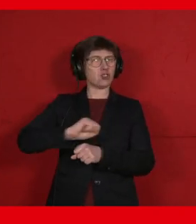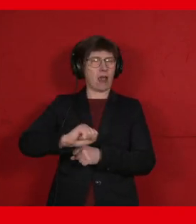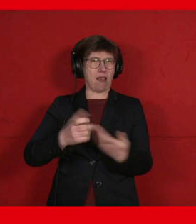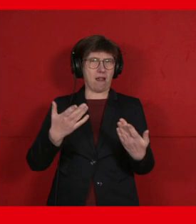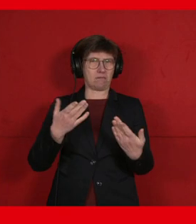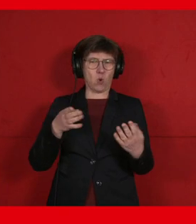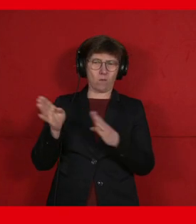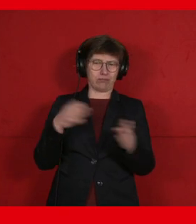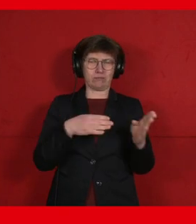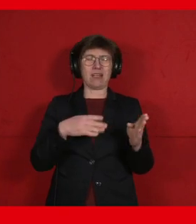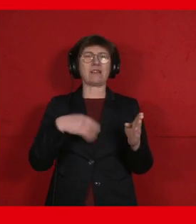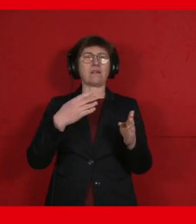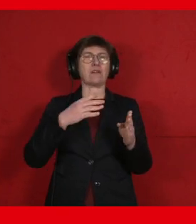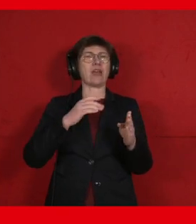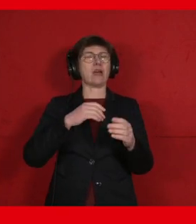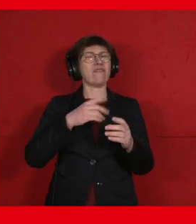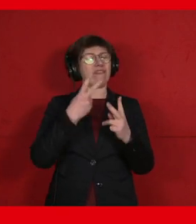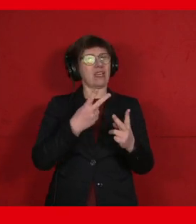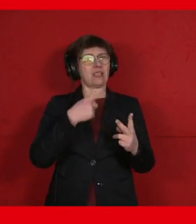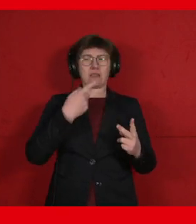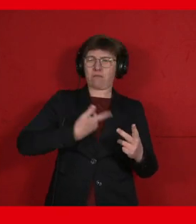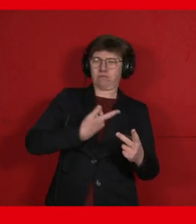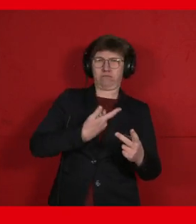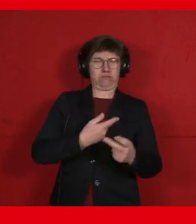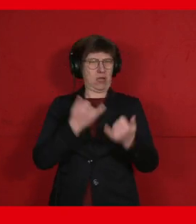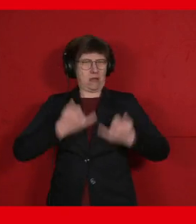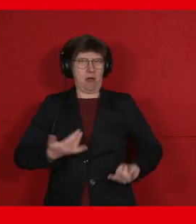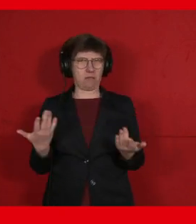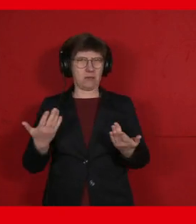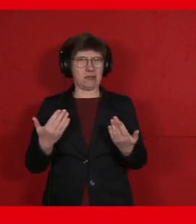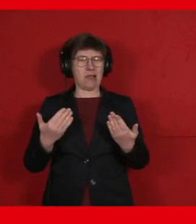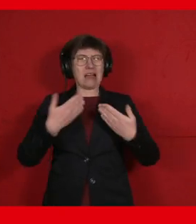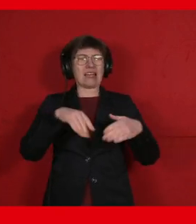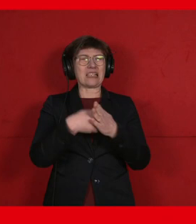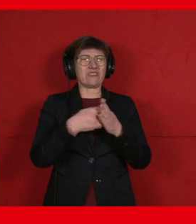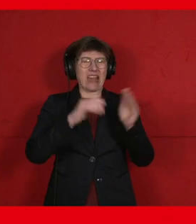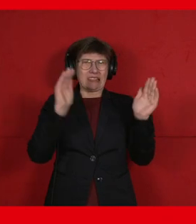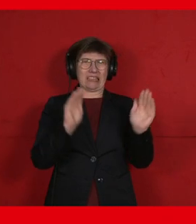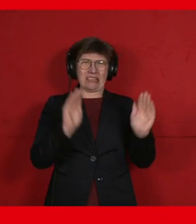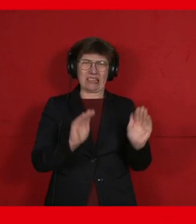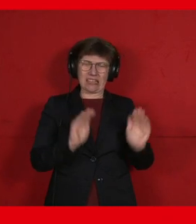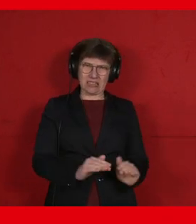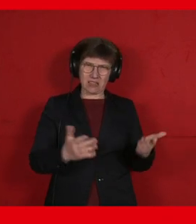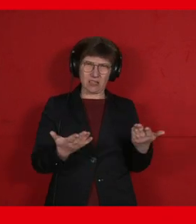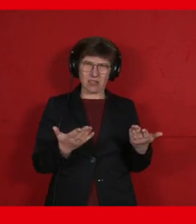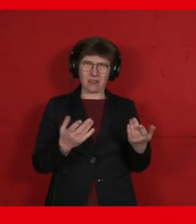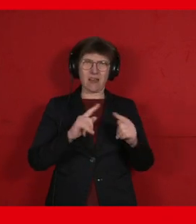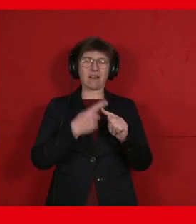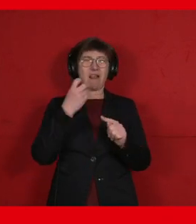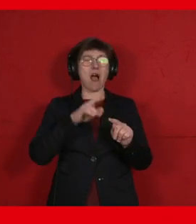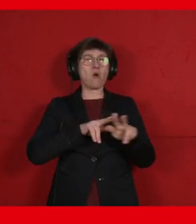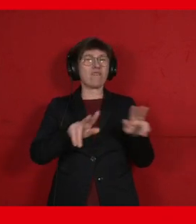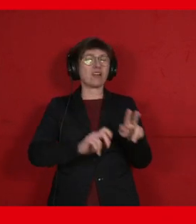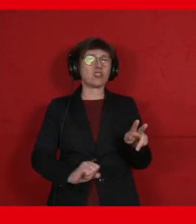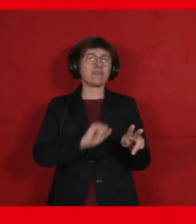war und anschließend einen großen Wert darauf gelegt hatte, die Grenzwerte niedriger zu setzen, weil das natürlich auch